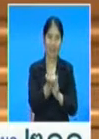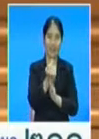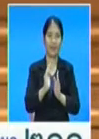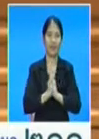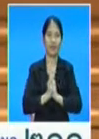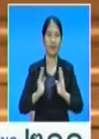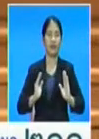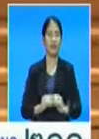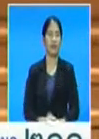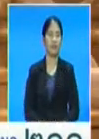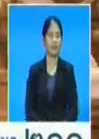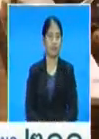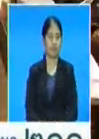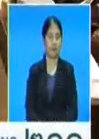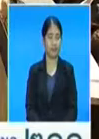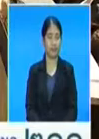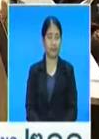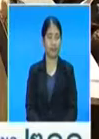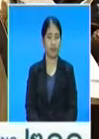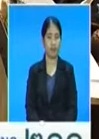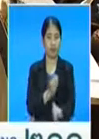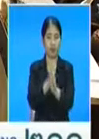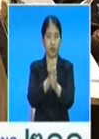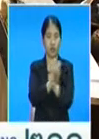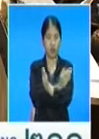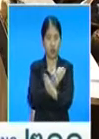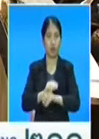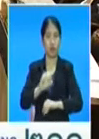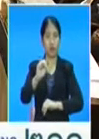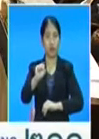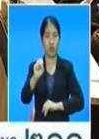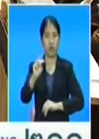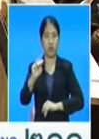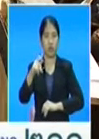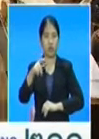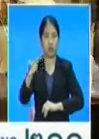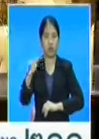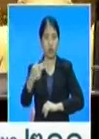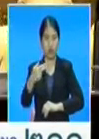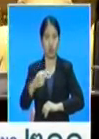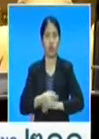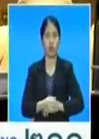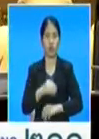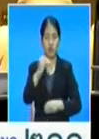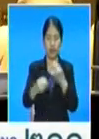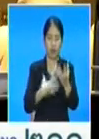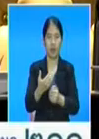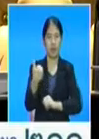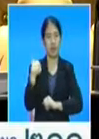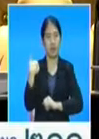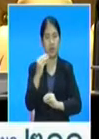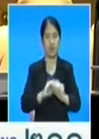ก่อนที่จะขอเชิญท่านสมพงษ์อภิปรายต่อไปขอแจ้ง3รายชื่อถัดไปเพื่อท่านจะได้เตรียมตัวนะครับมีท่านกสิ